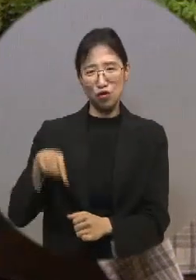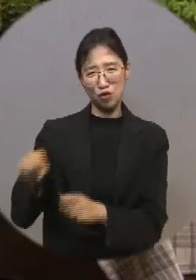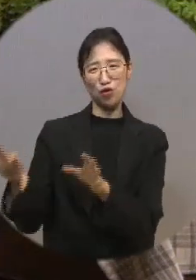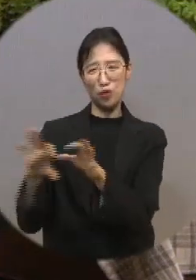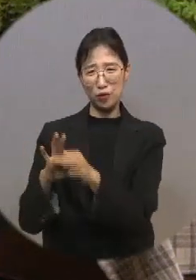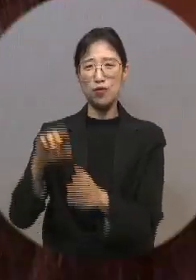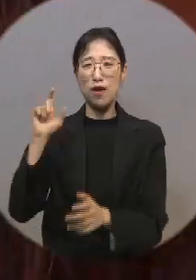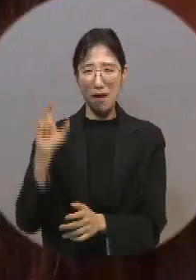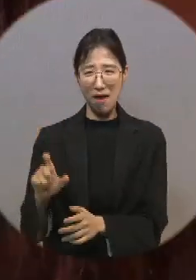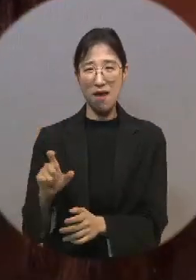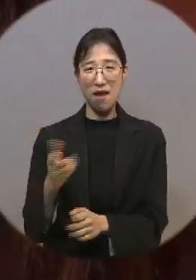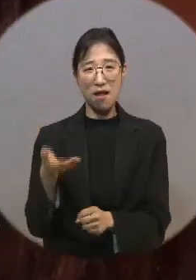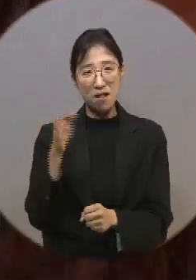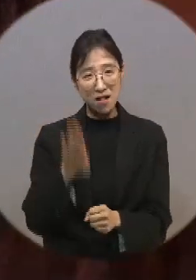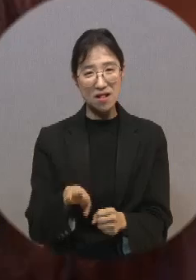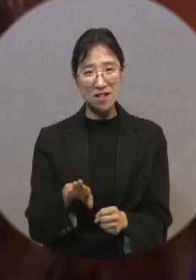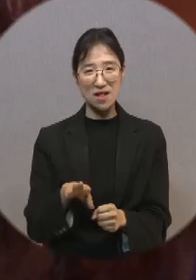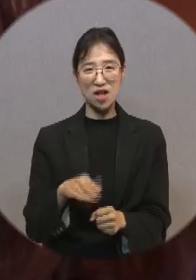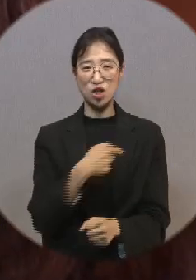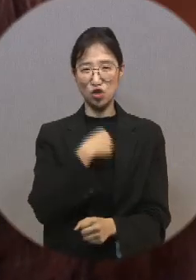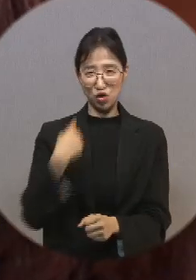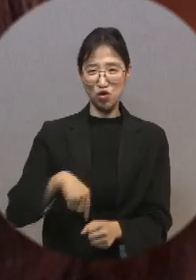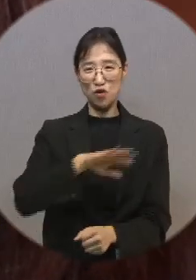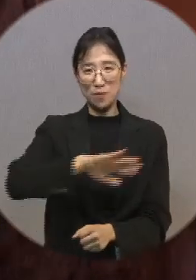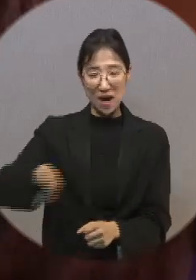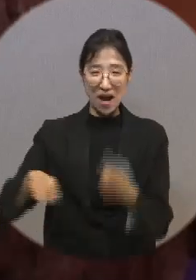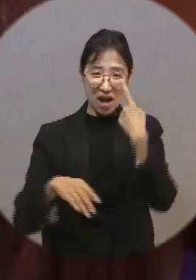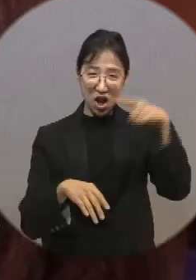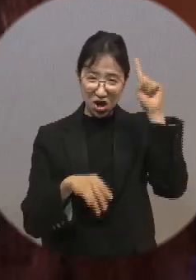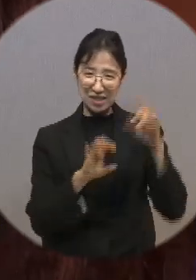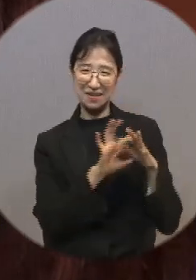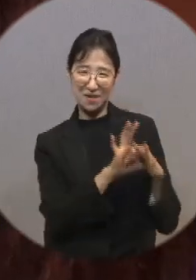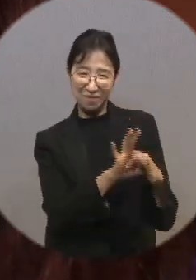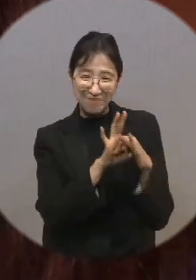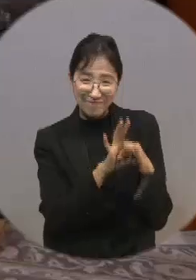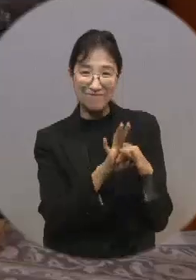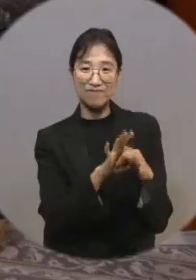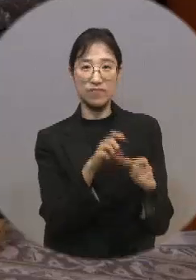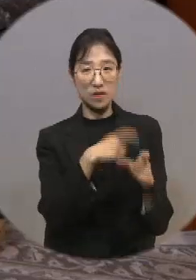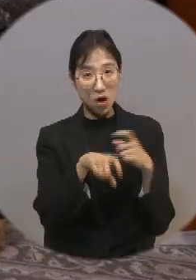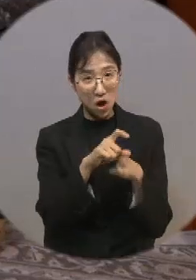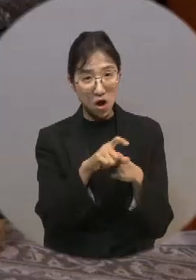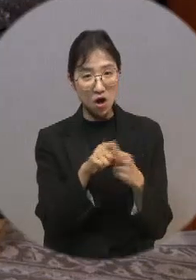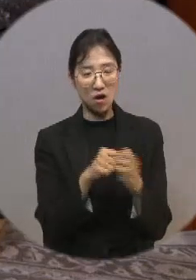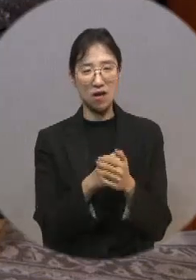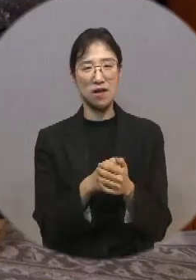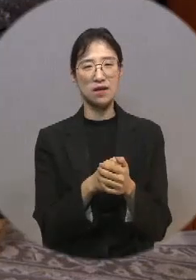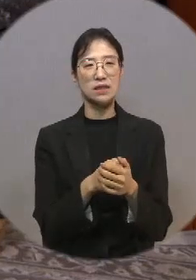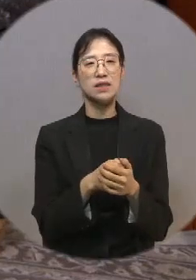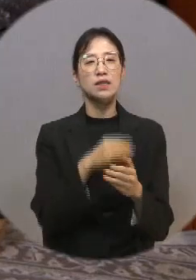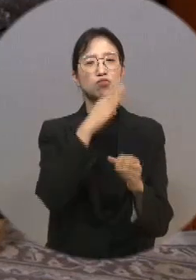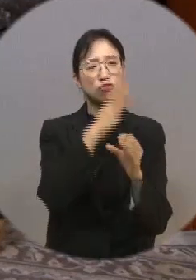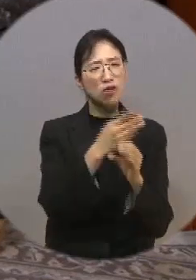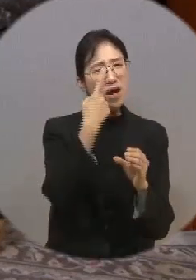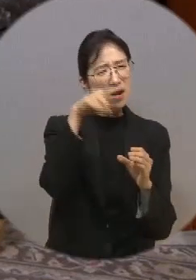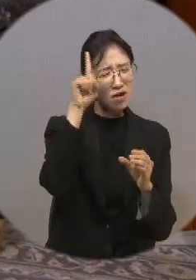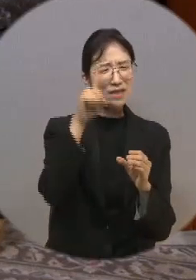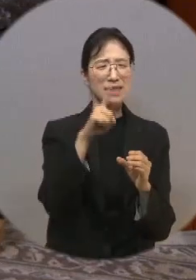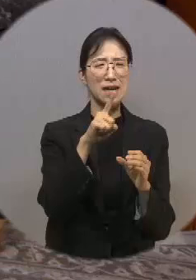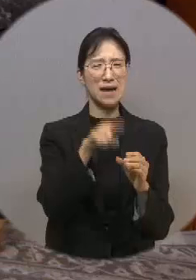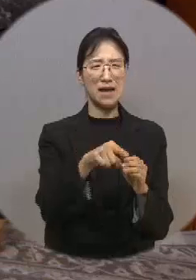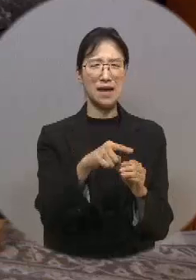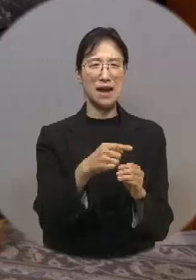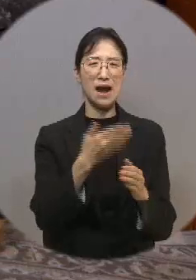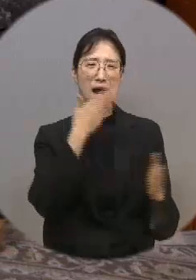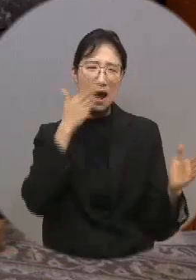인연이 깊잖아요. 중국을 패싱하고 러시아랑 더 끈끈해진다 이렇게 볼 수 있는 거예요? 러시아나 북한이 왜 이렇게 전격적으로